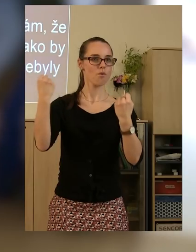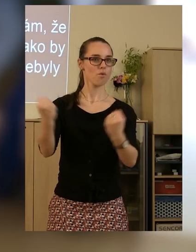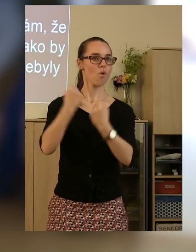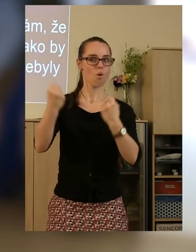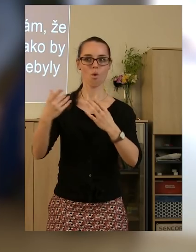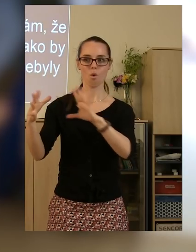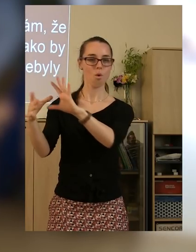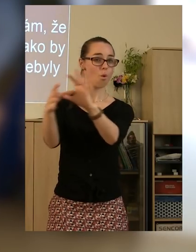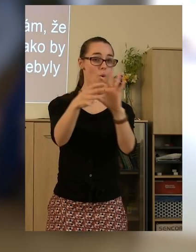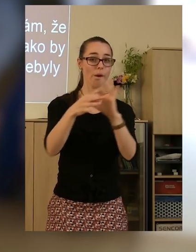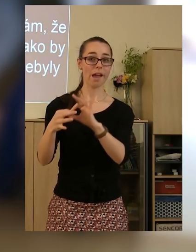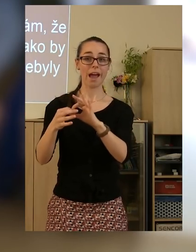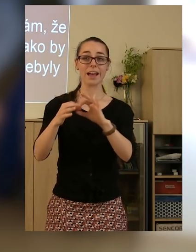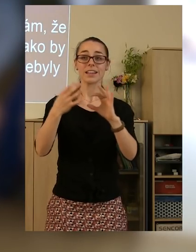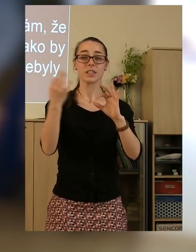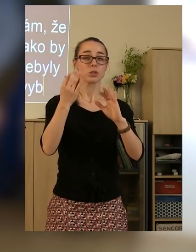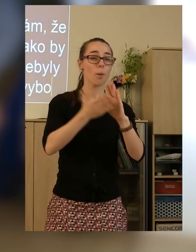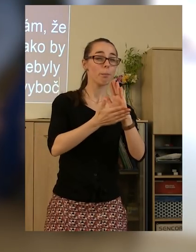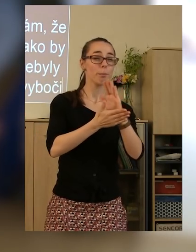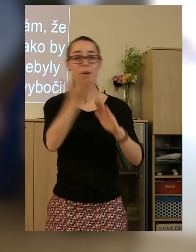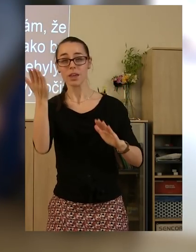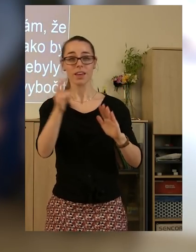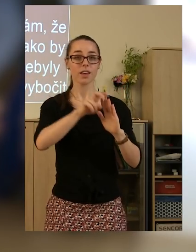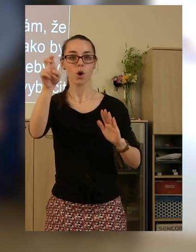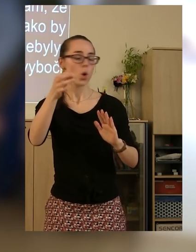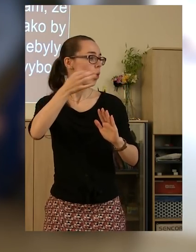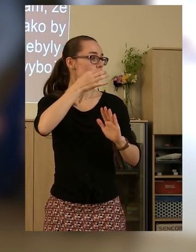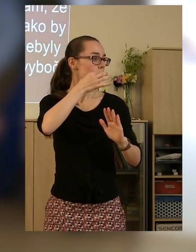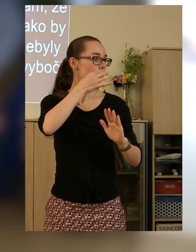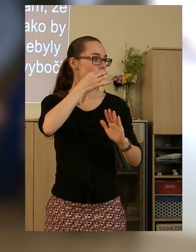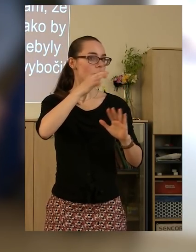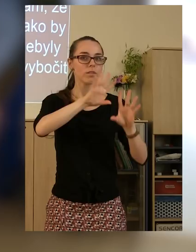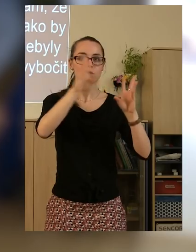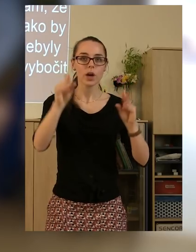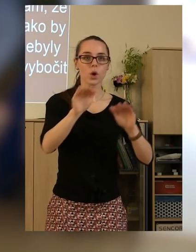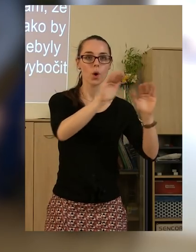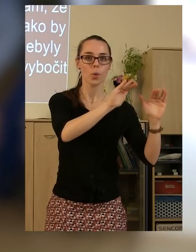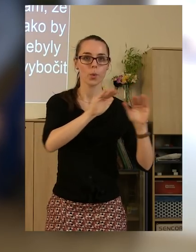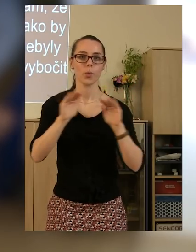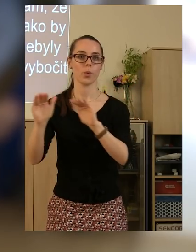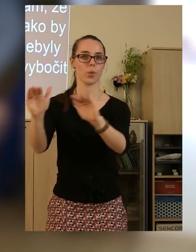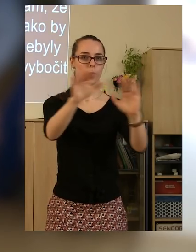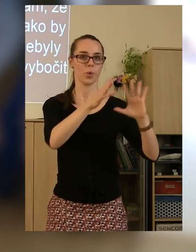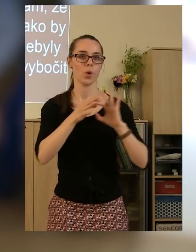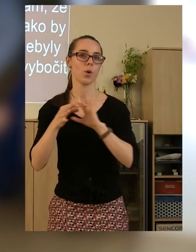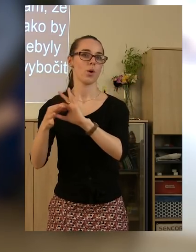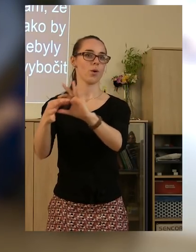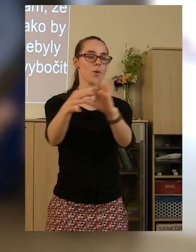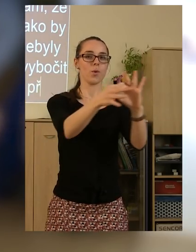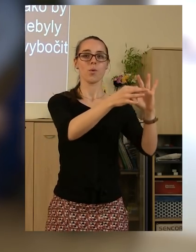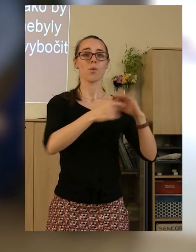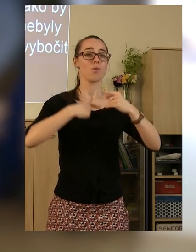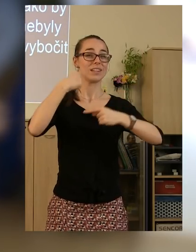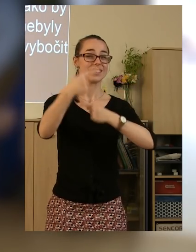nemohli vybočit z určitých druhů přirozenosti nebo zákonitosti. Z něčeho, co takhle